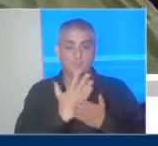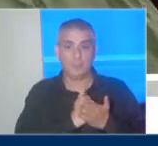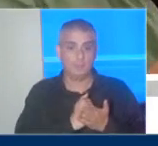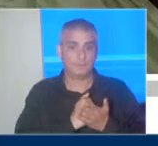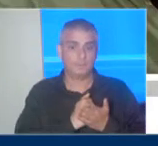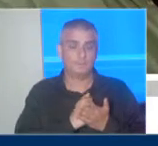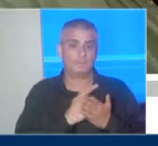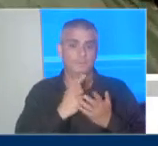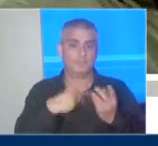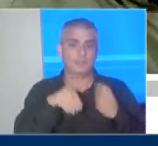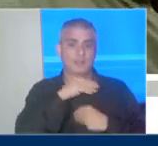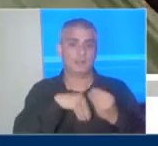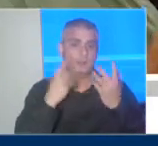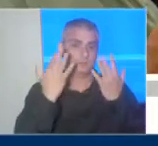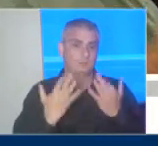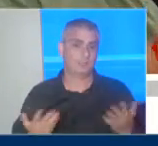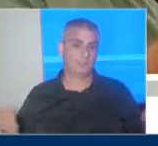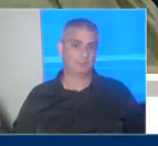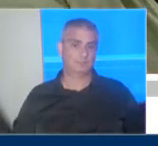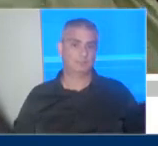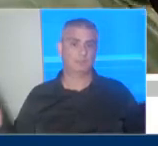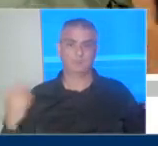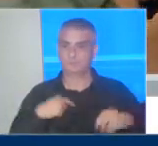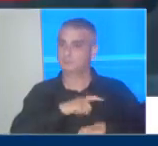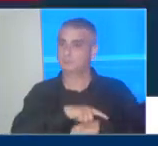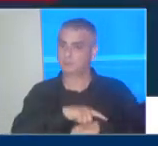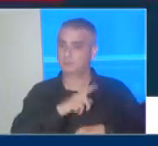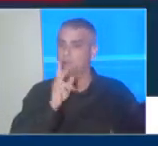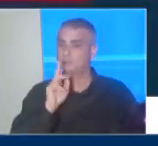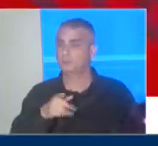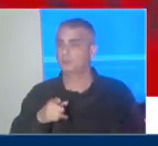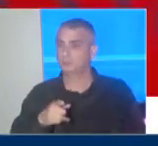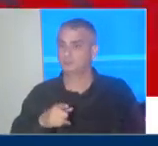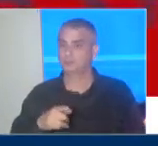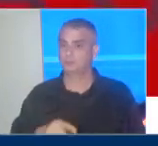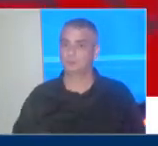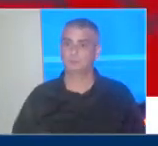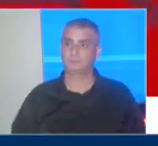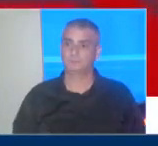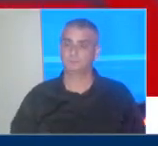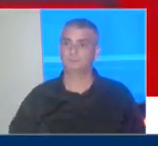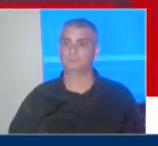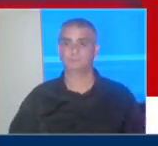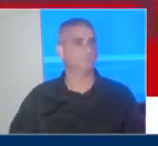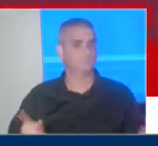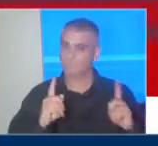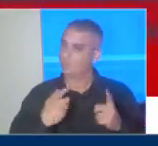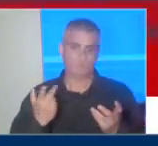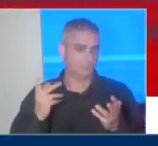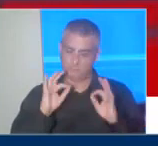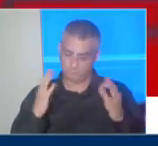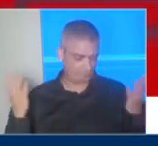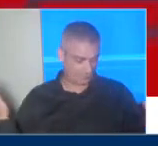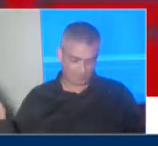הוא תעלול סטטיסטי. אבל גדי, יש אנחנו דברים, בלי זמנים, בבקשה. יש כן. דברים שפשוט לא צריך